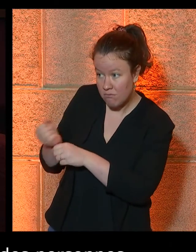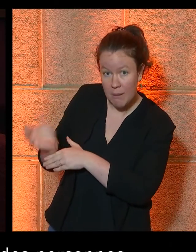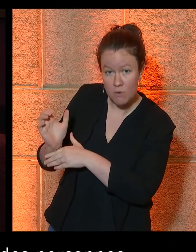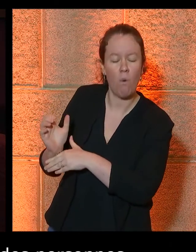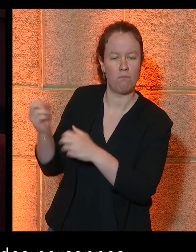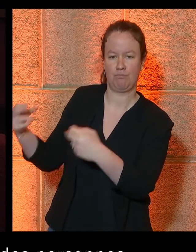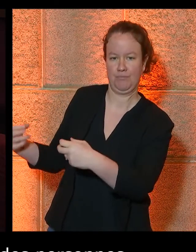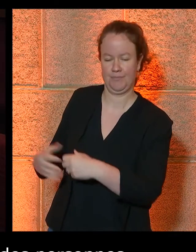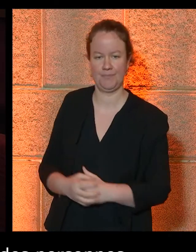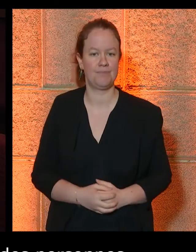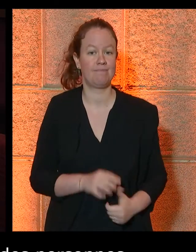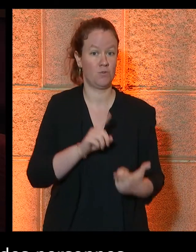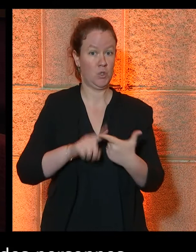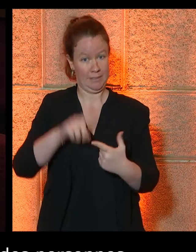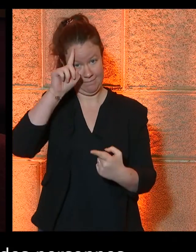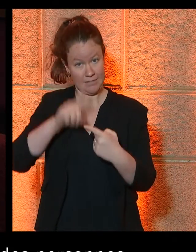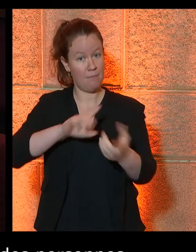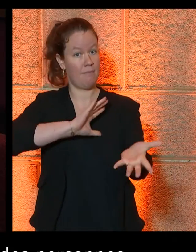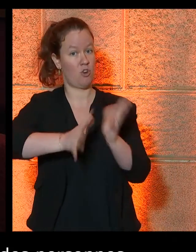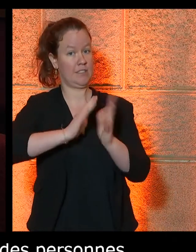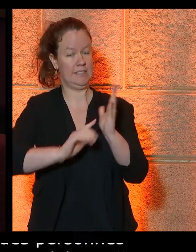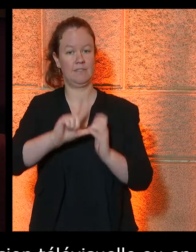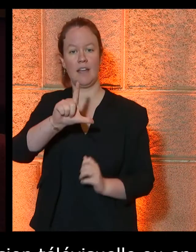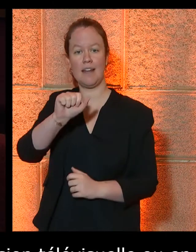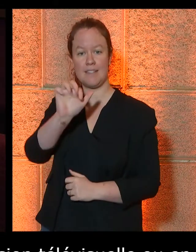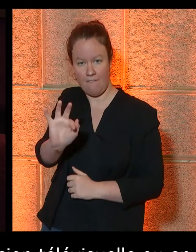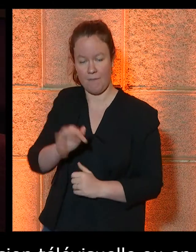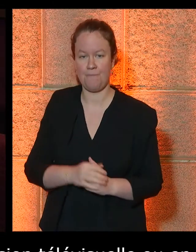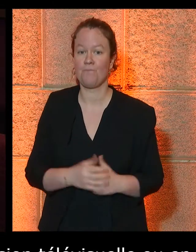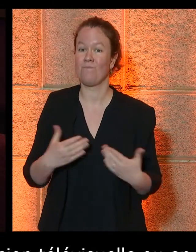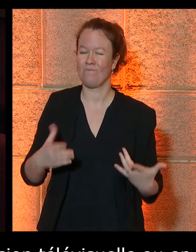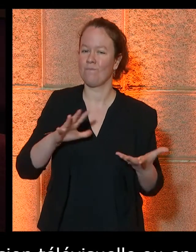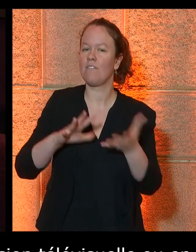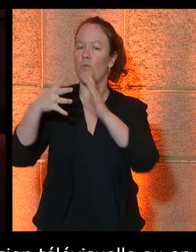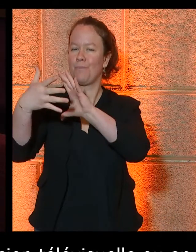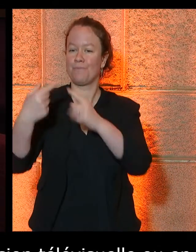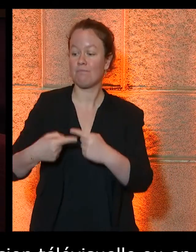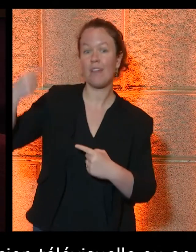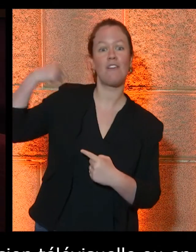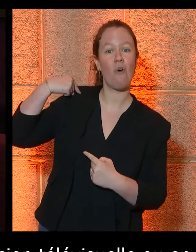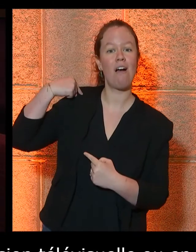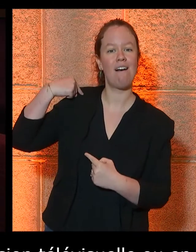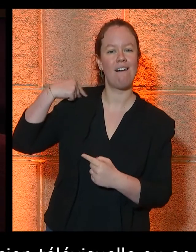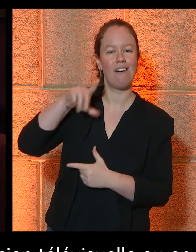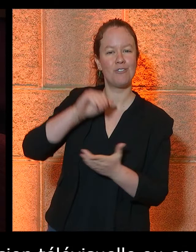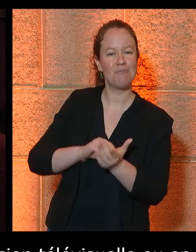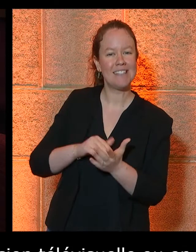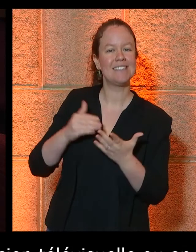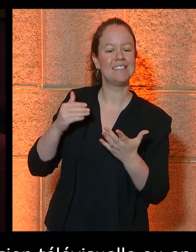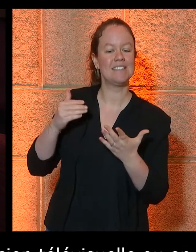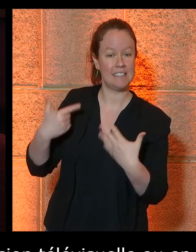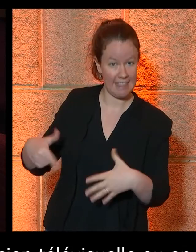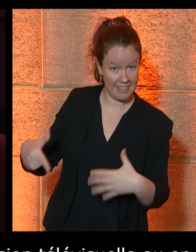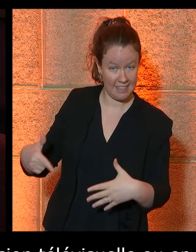S'agissant de la LSF maintenant, la situation évolue. Lors des derniers scrutins, et notamment évidemment celui de